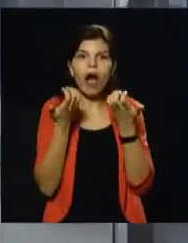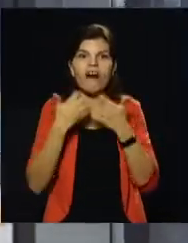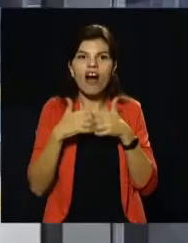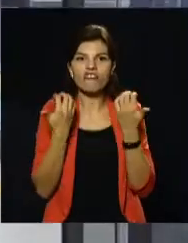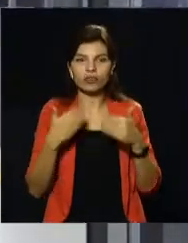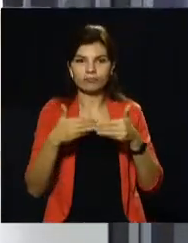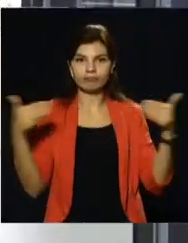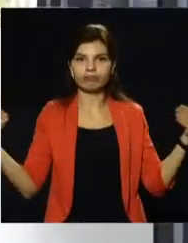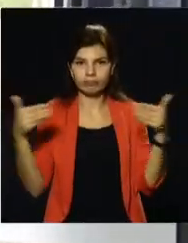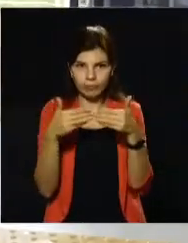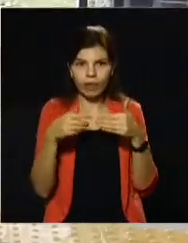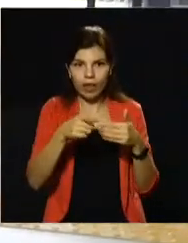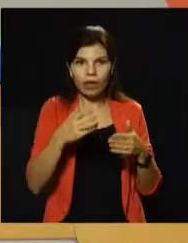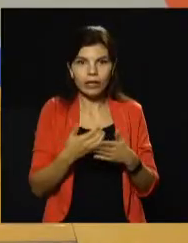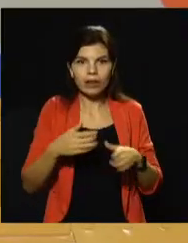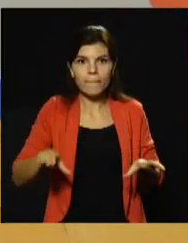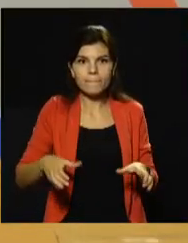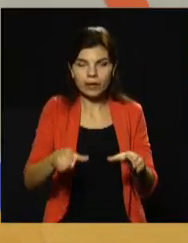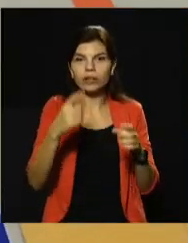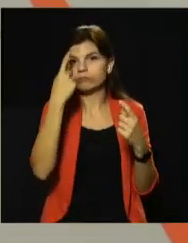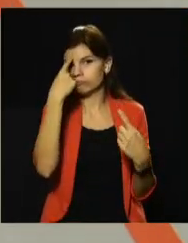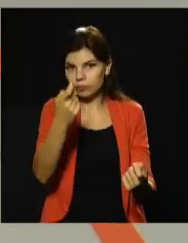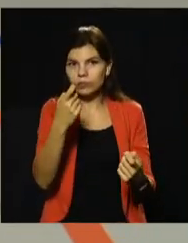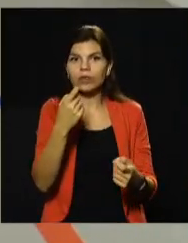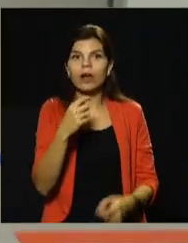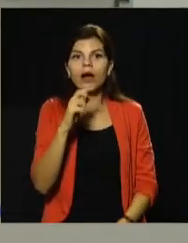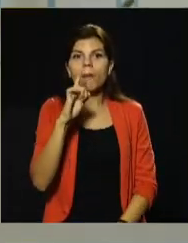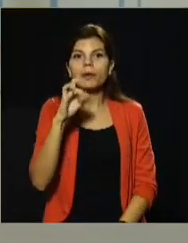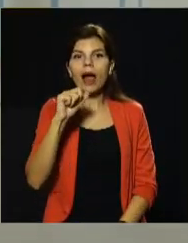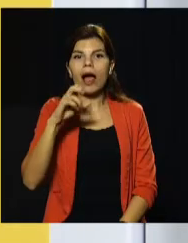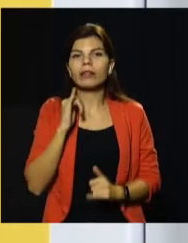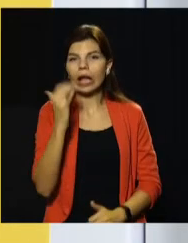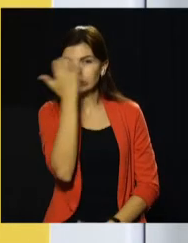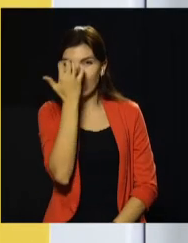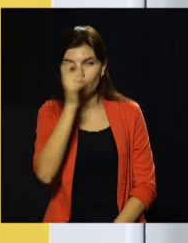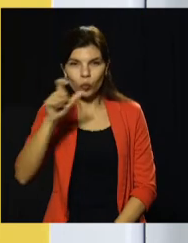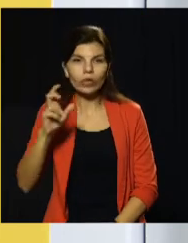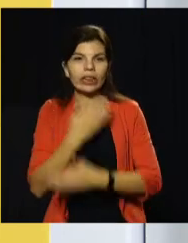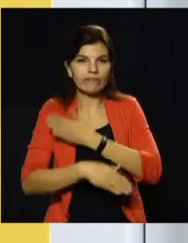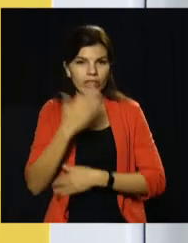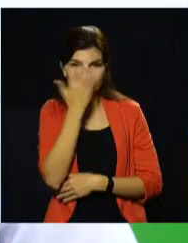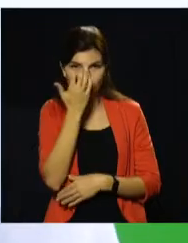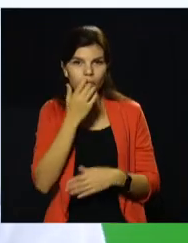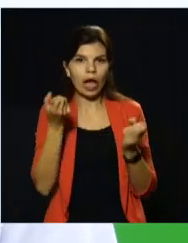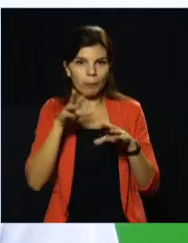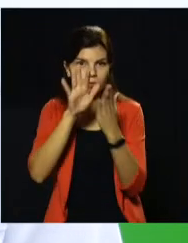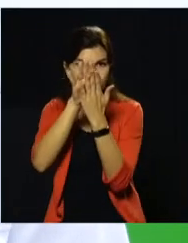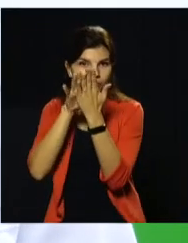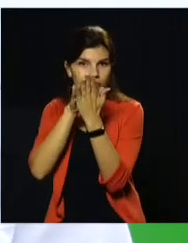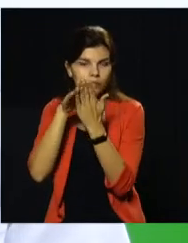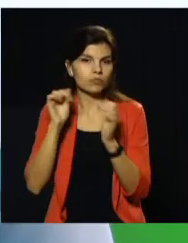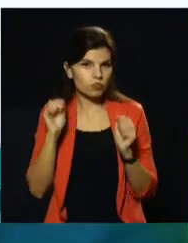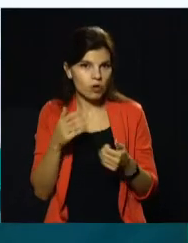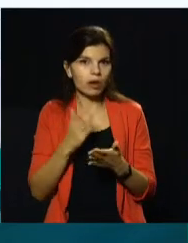автоматично. Підлогу виклали тактильною плиткою та розмістили таблички зі шрифтом Брайля. Усе для зручності людей з інвалідністю. Усі